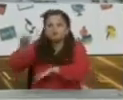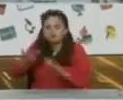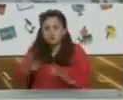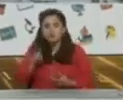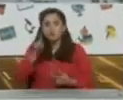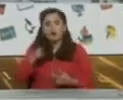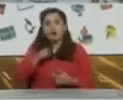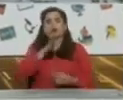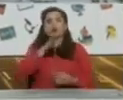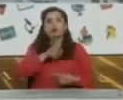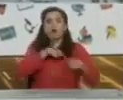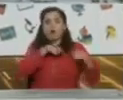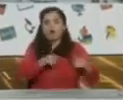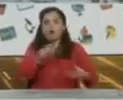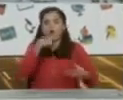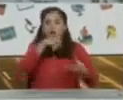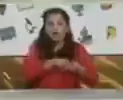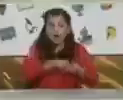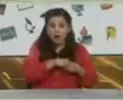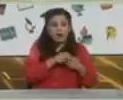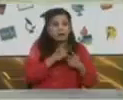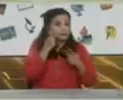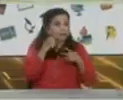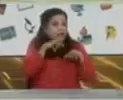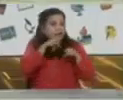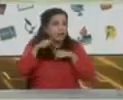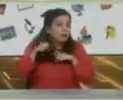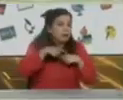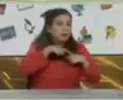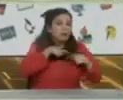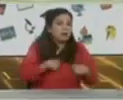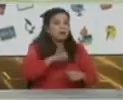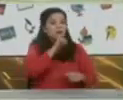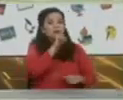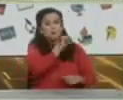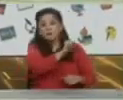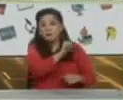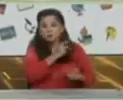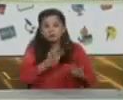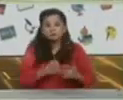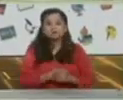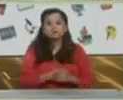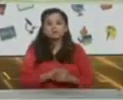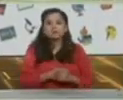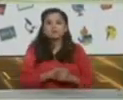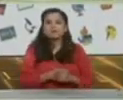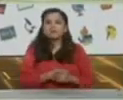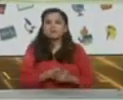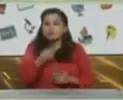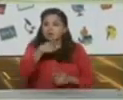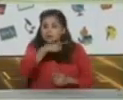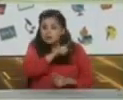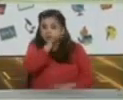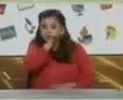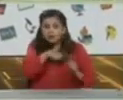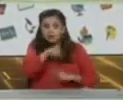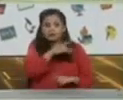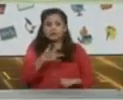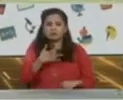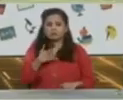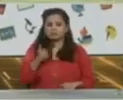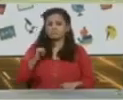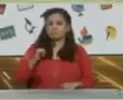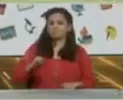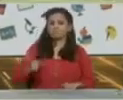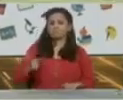के भीतर की सच्चाई को देखें तो वो अपने आप को हीरो बनाने